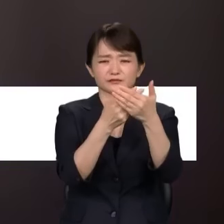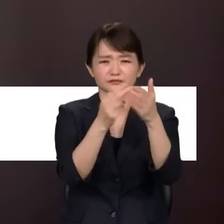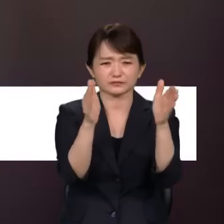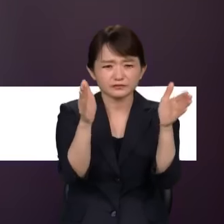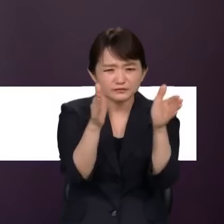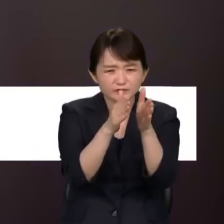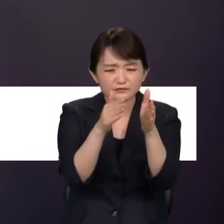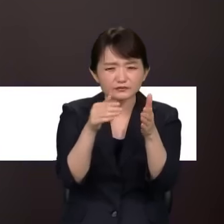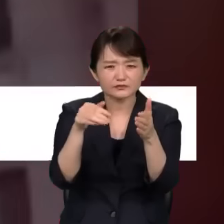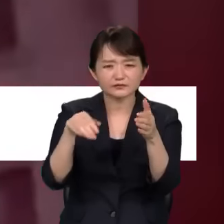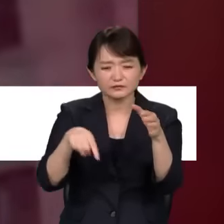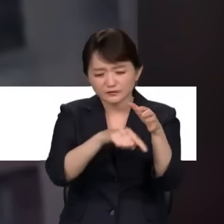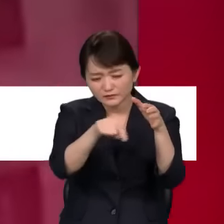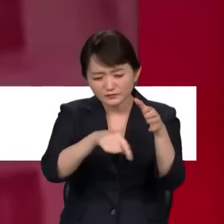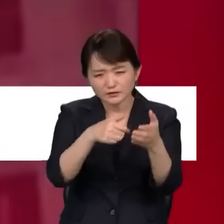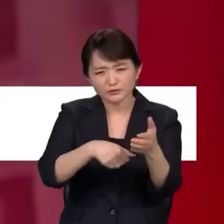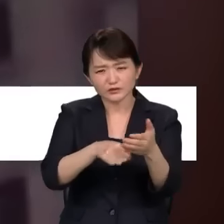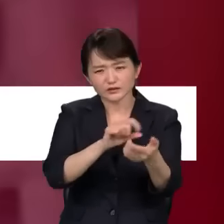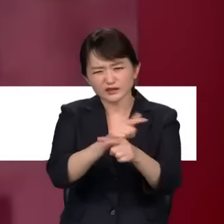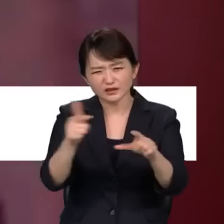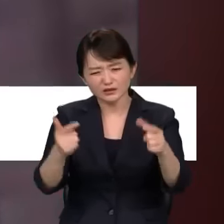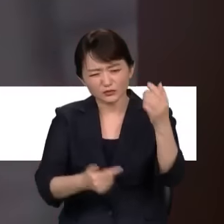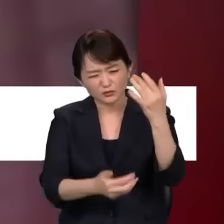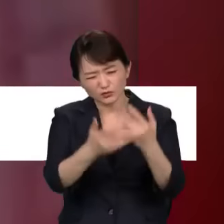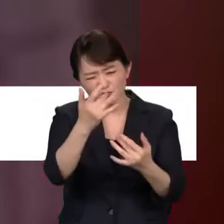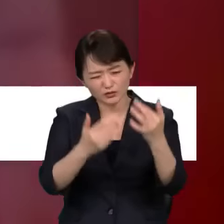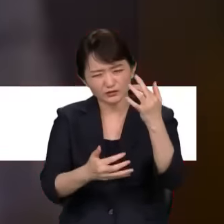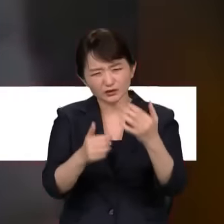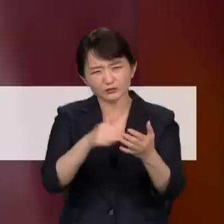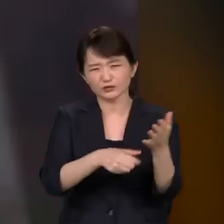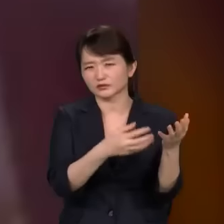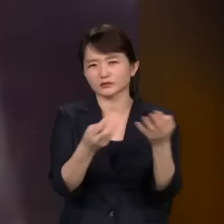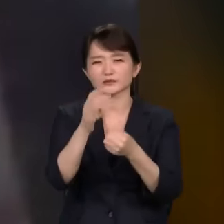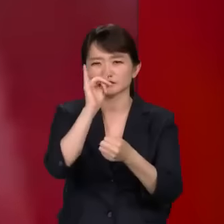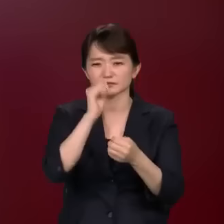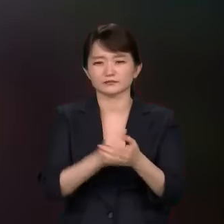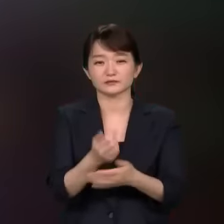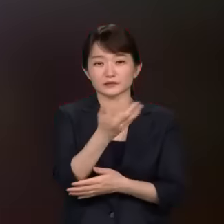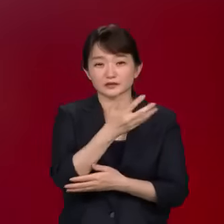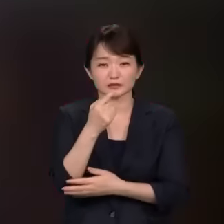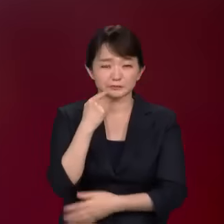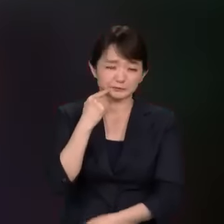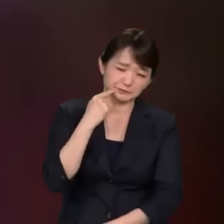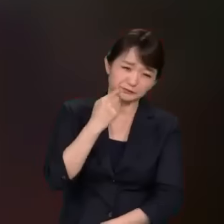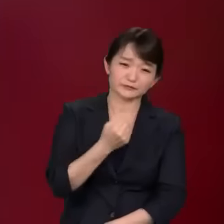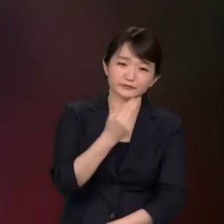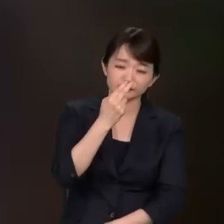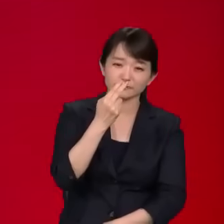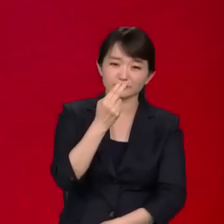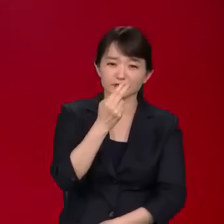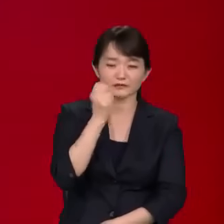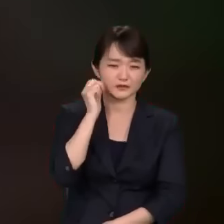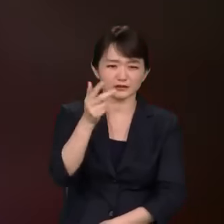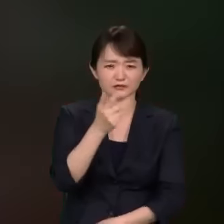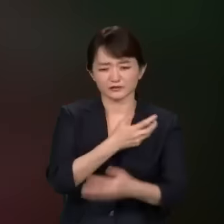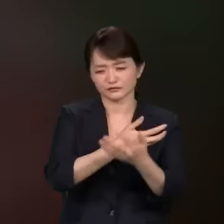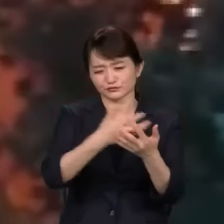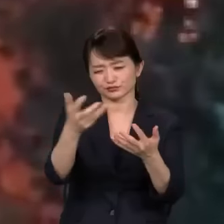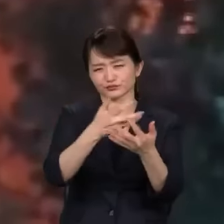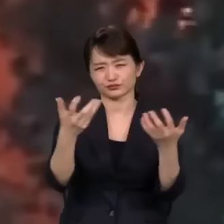내부 장식물과 카펫 등 불에 잘 타는 가연물도 많았습니다. 연기와 유독가스가 금세 호텔을 가득 메운